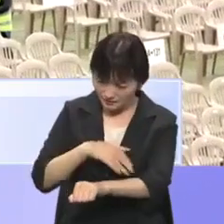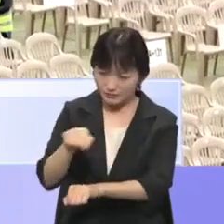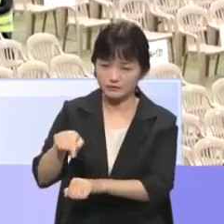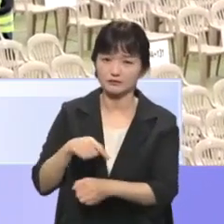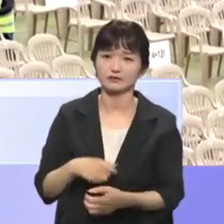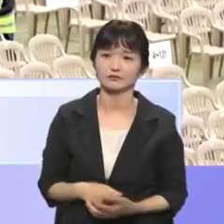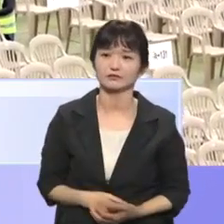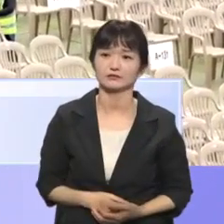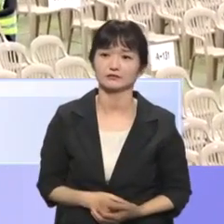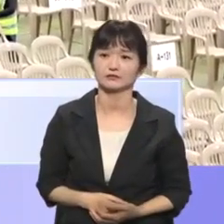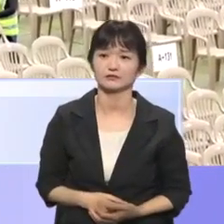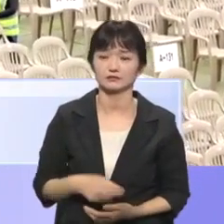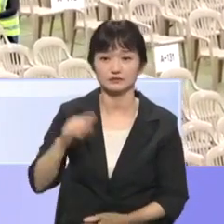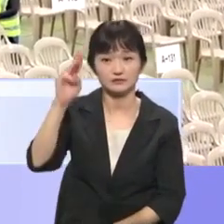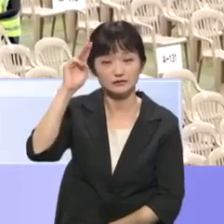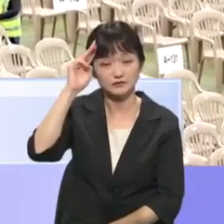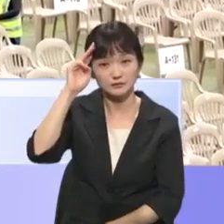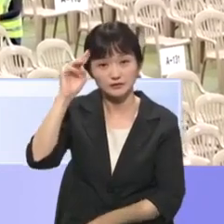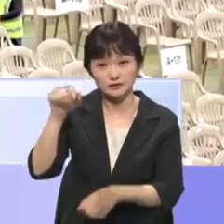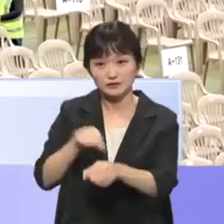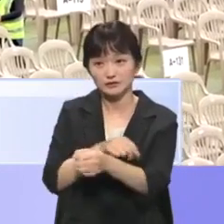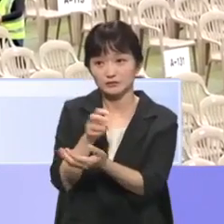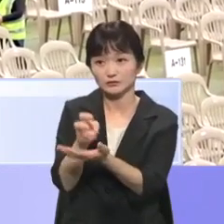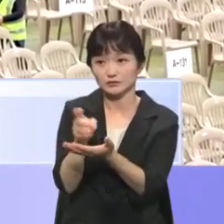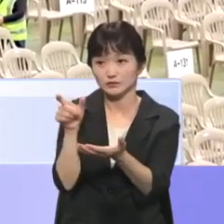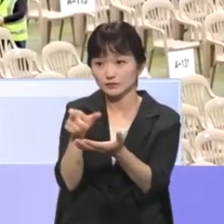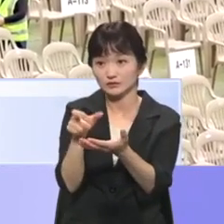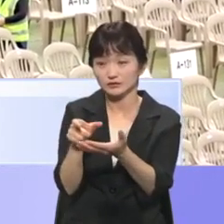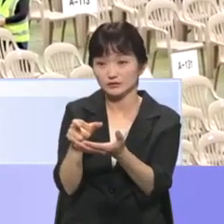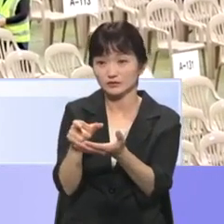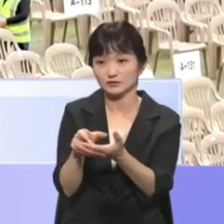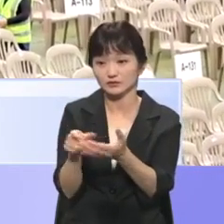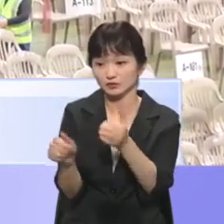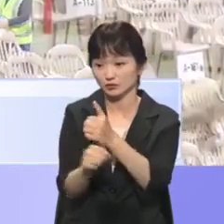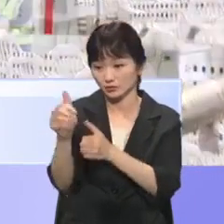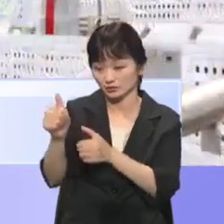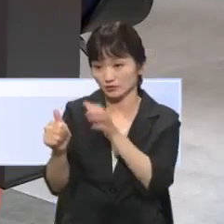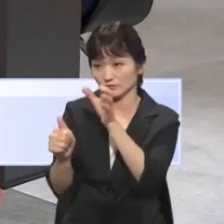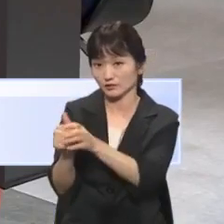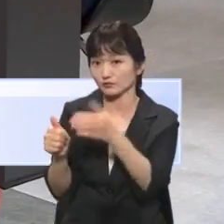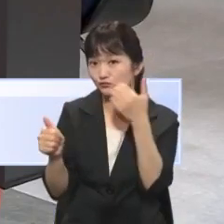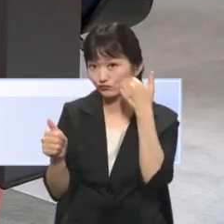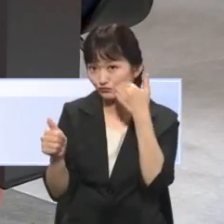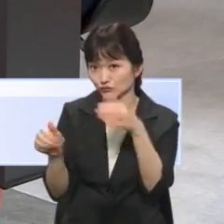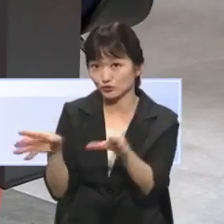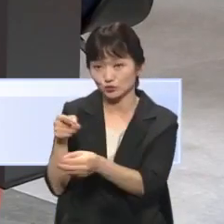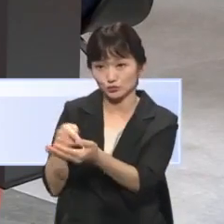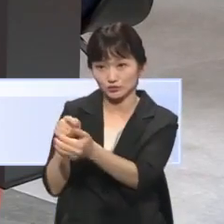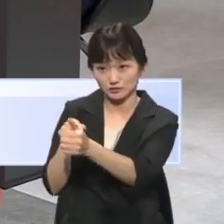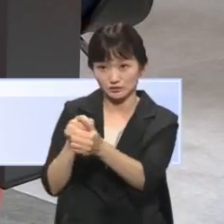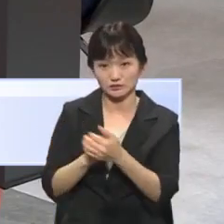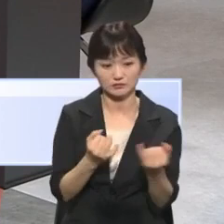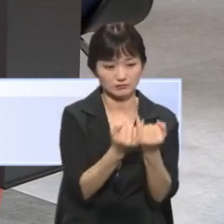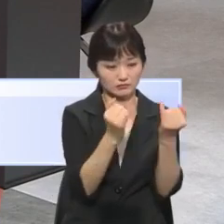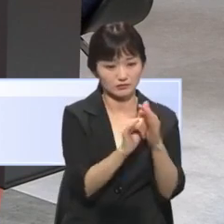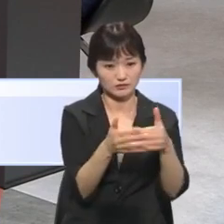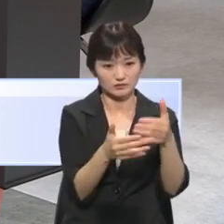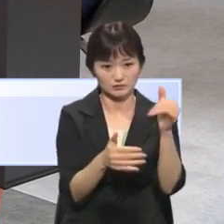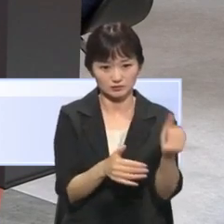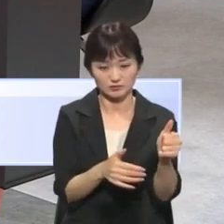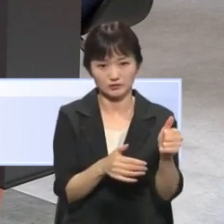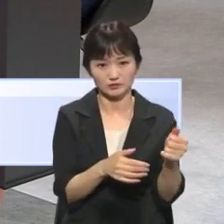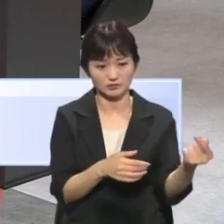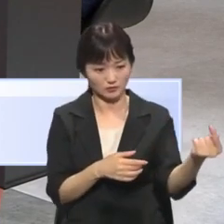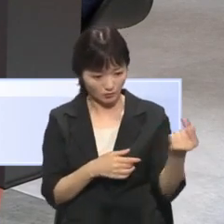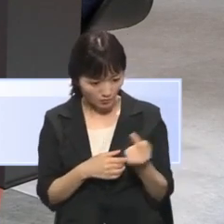있는데이 잼버리 지원 특별법에는 총리가 위원장이잖아요 정부 지원장이고 그러면 여가부장관이 왜 계속 나와서